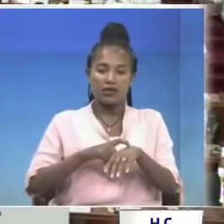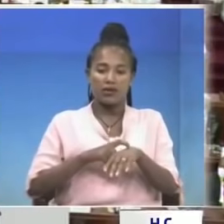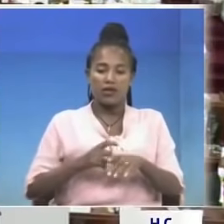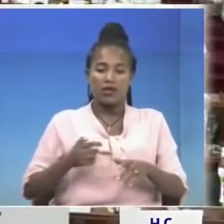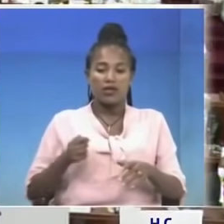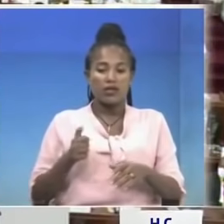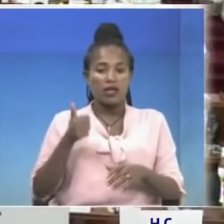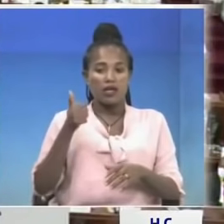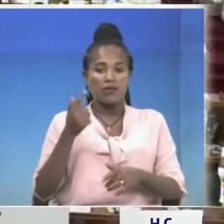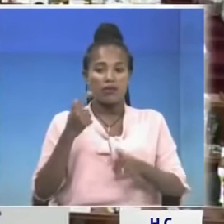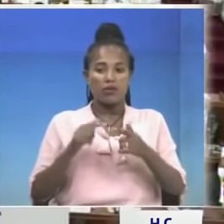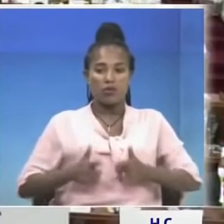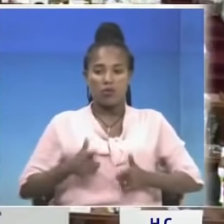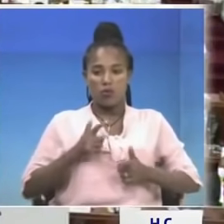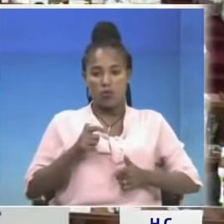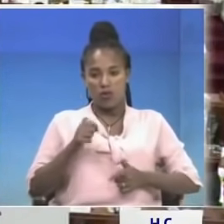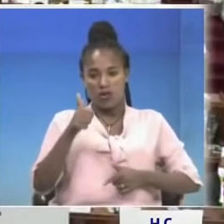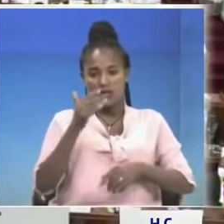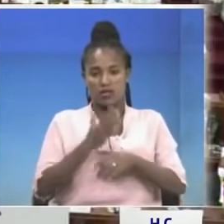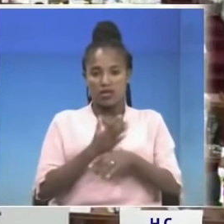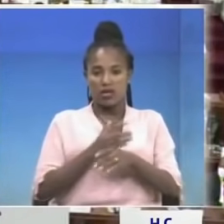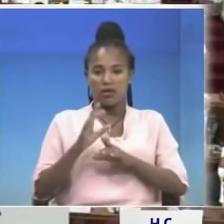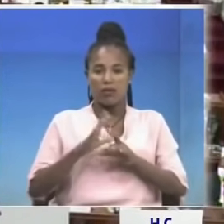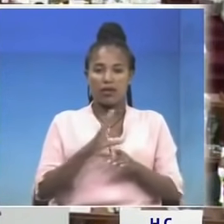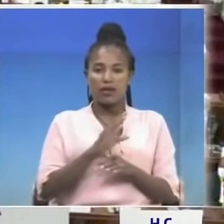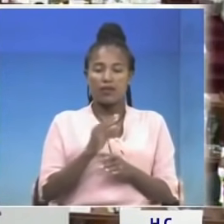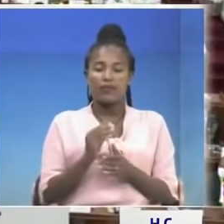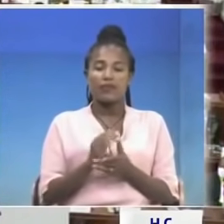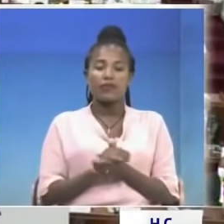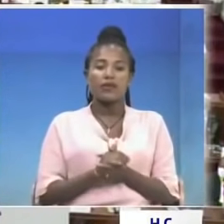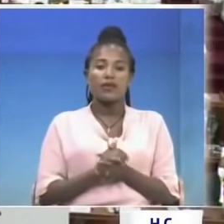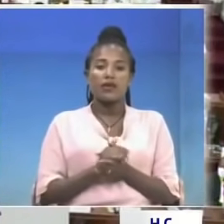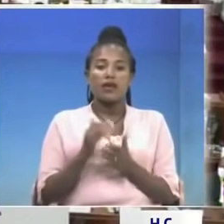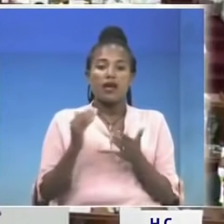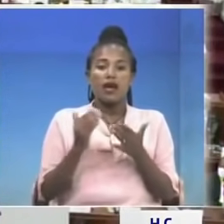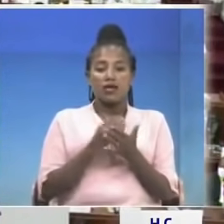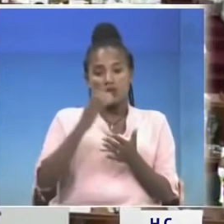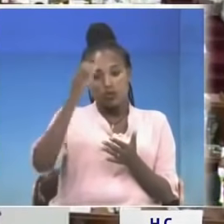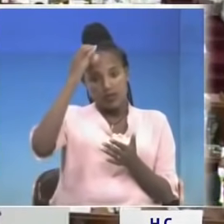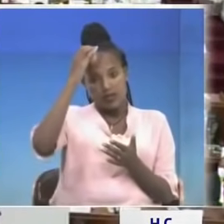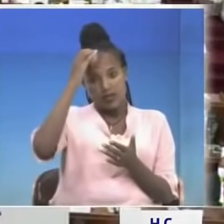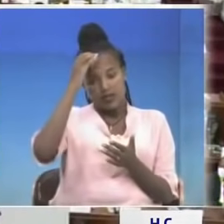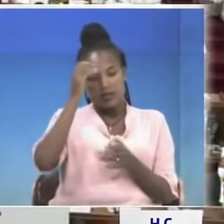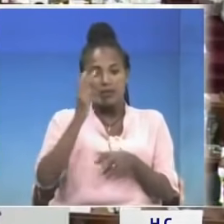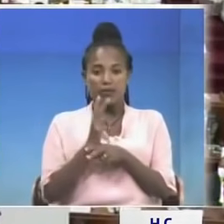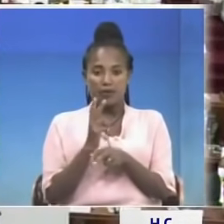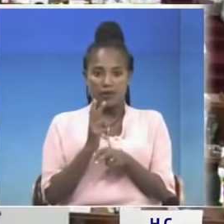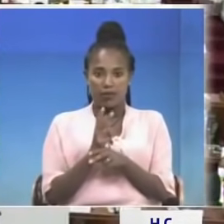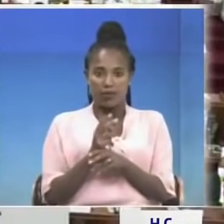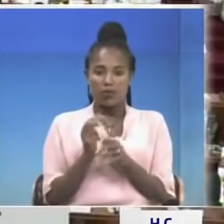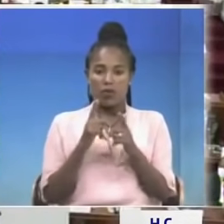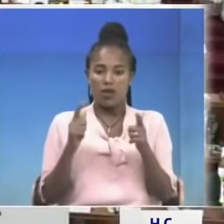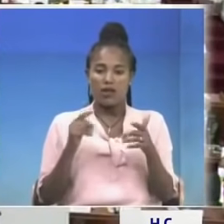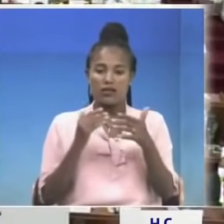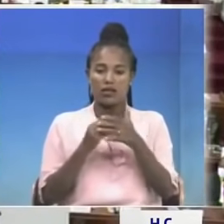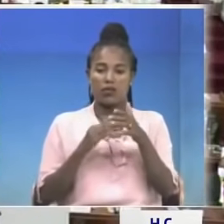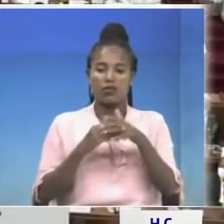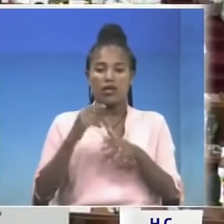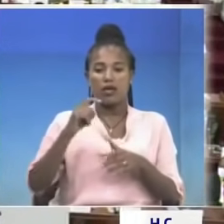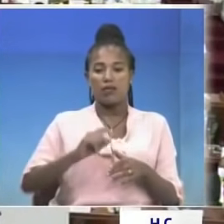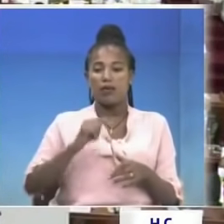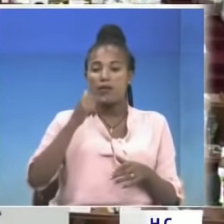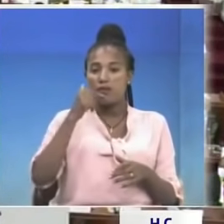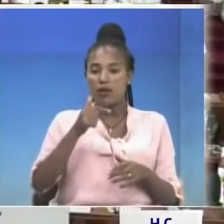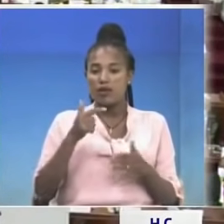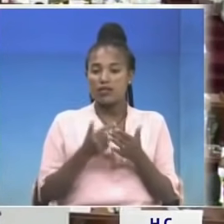የመጣውን የኑሮ ውድነት መስመር እንዲይዝ ከማድረግ አንጻርም ይህ አዲስ መንግስት የሚጠበቅበትን የጎላ ድርሻ ሊወጣ ይገባል ብለዋል።